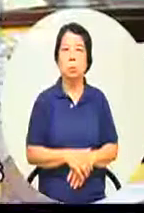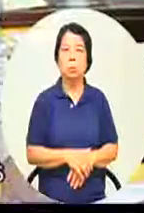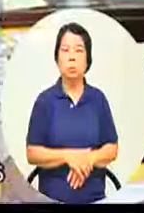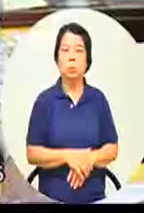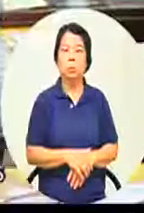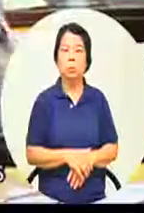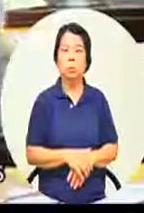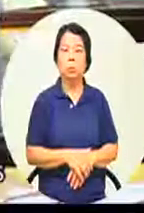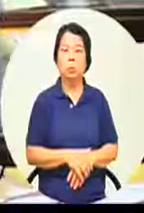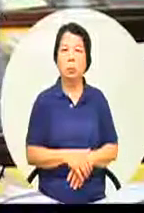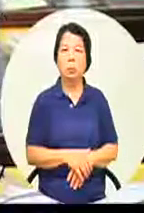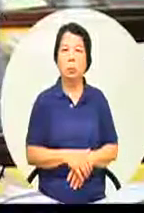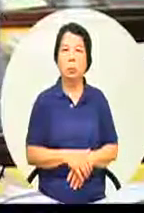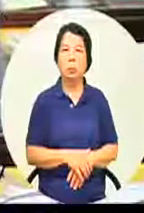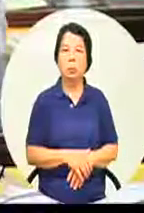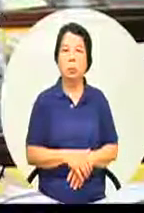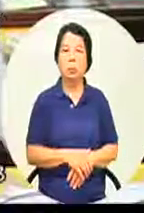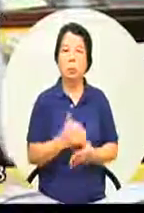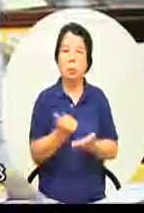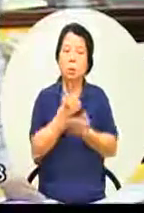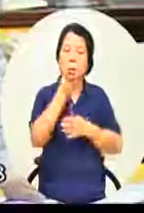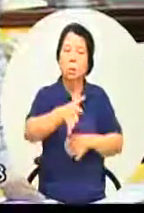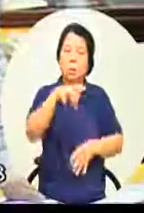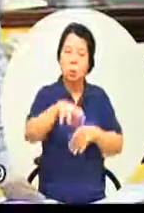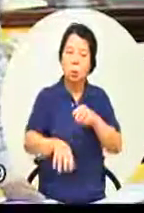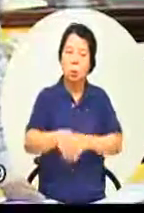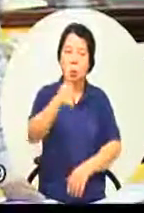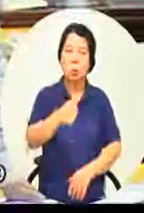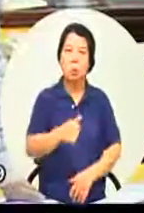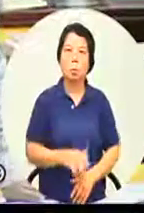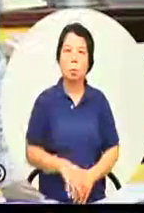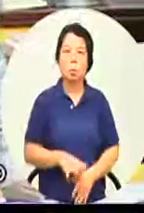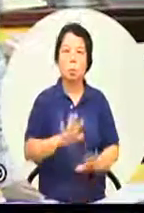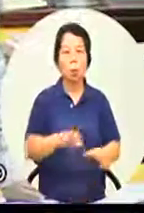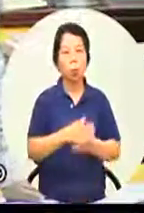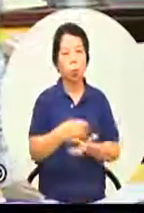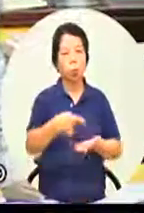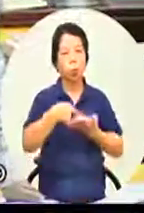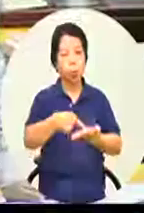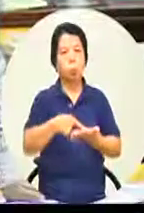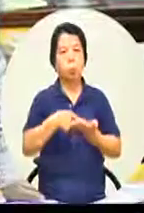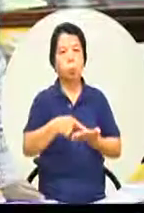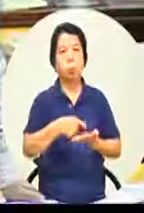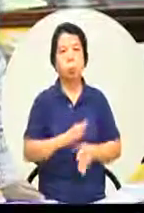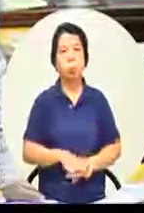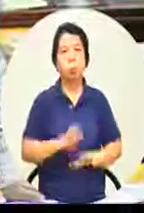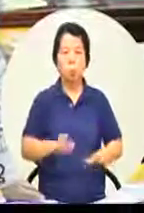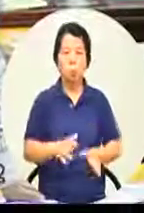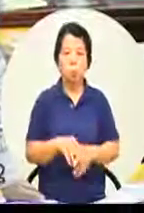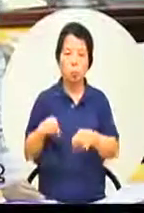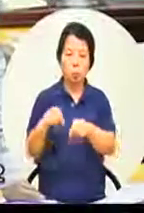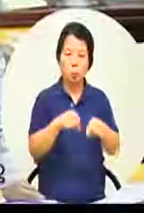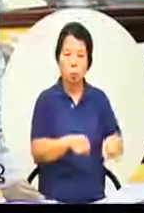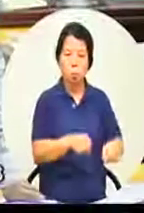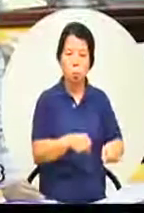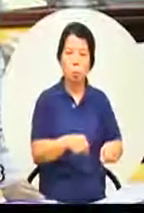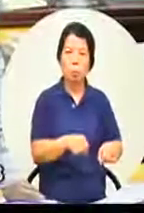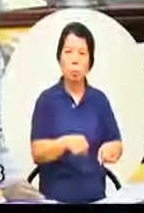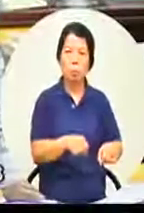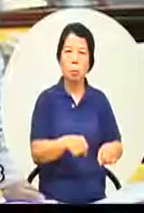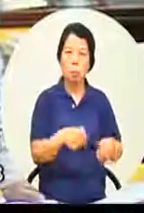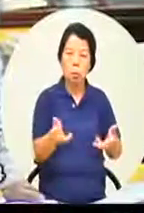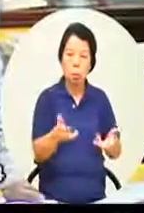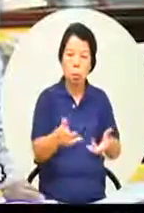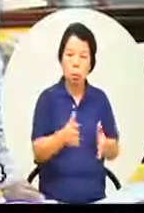的这个时间。那我想请教局长，就是说其实有人跟我澄清的，就是说 我们已经延后了它动工的时间，我们又